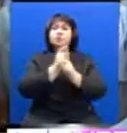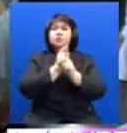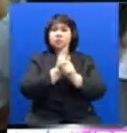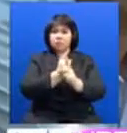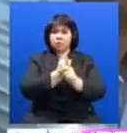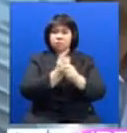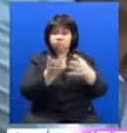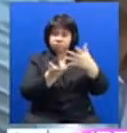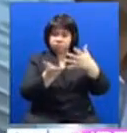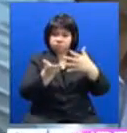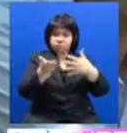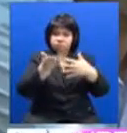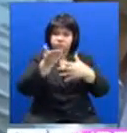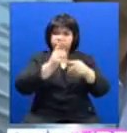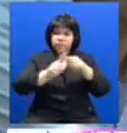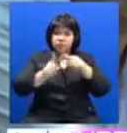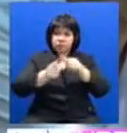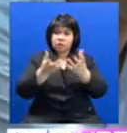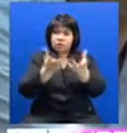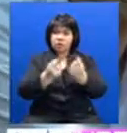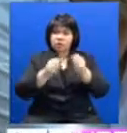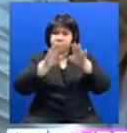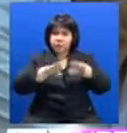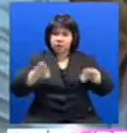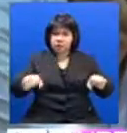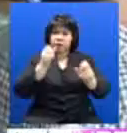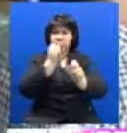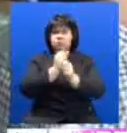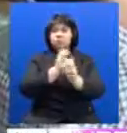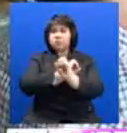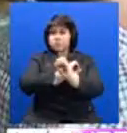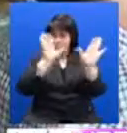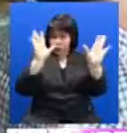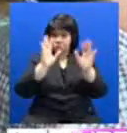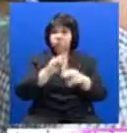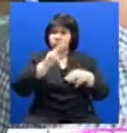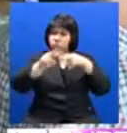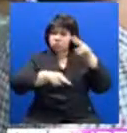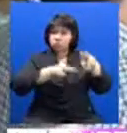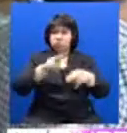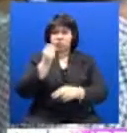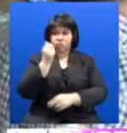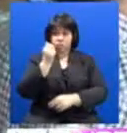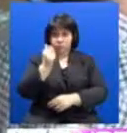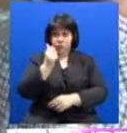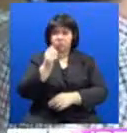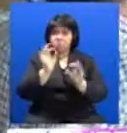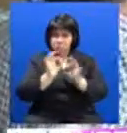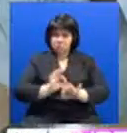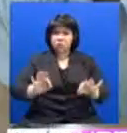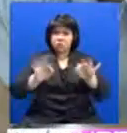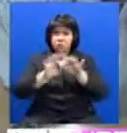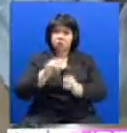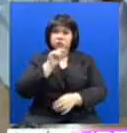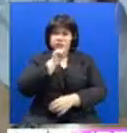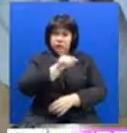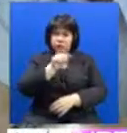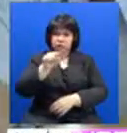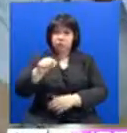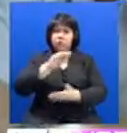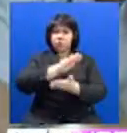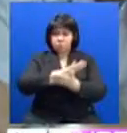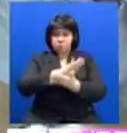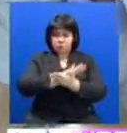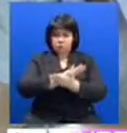เน้นให้ทุกขั้นตอนในการรับนักเรียนเป็นไปด้วยความโปร่งใสสามารถตรวจสอบได้พร้อมกำชับให้ทุกสถานศึกษาห้าม